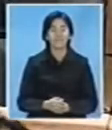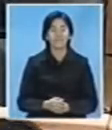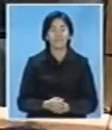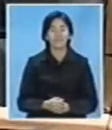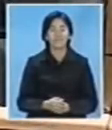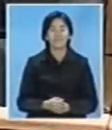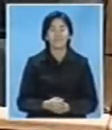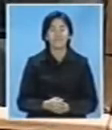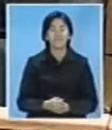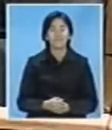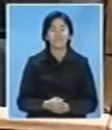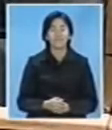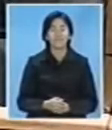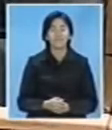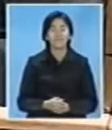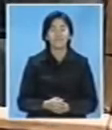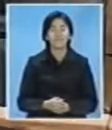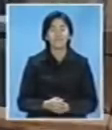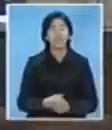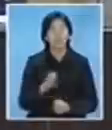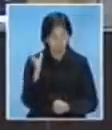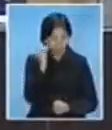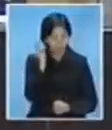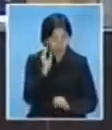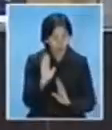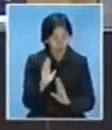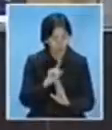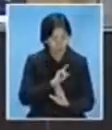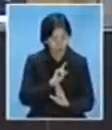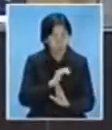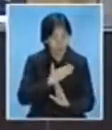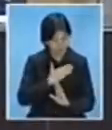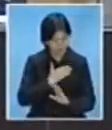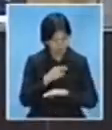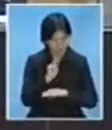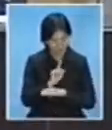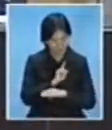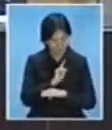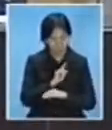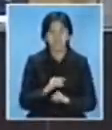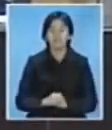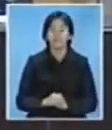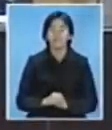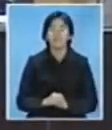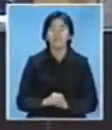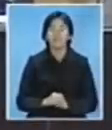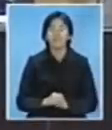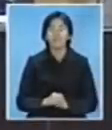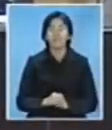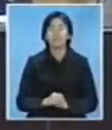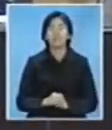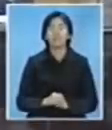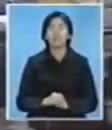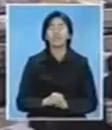ครับ ครับผมยังฟังอยู่ครับเดี๋ยวผมฟังต่อไปนะหายแล้วนะครับ